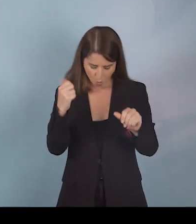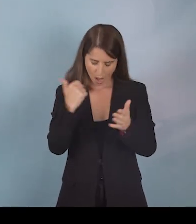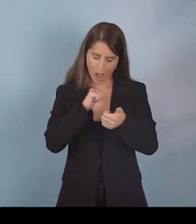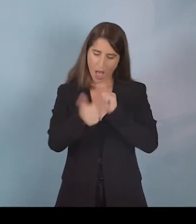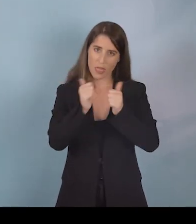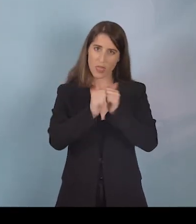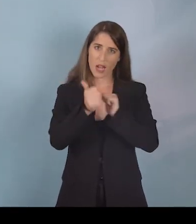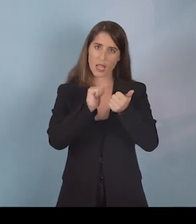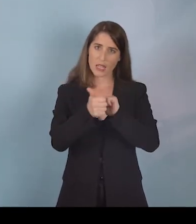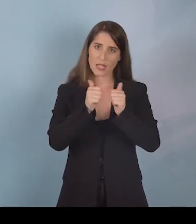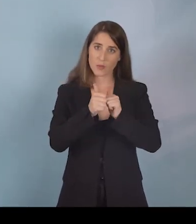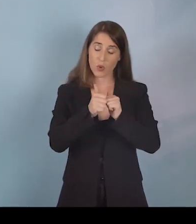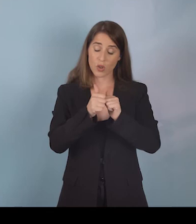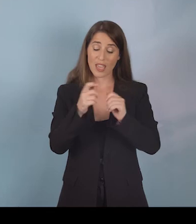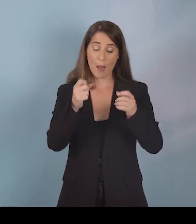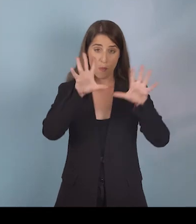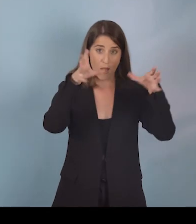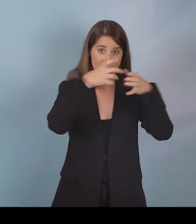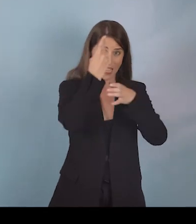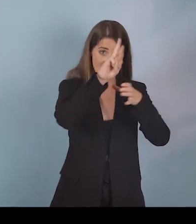σε σχολεία, εκπαίδευση ενηλίκων,